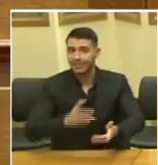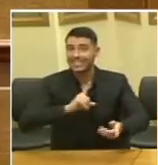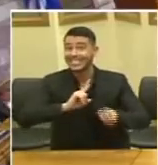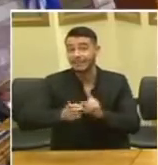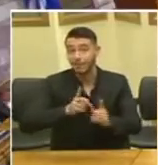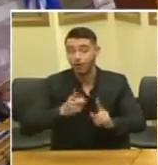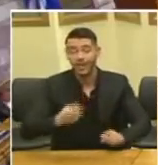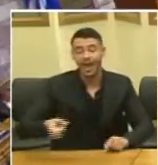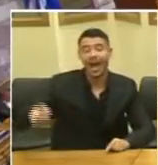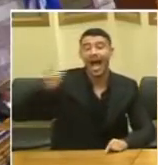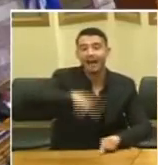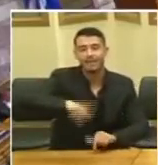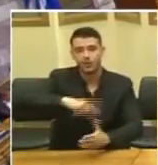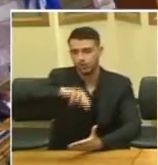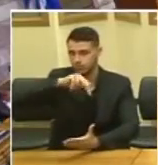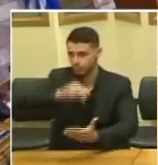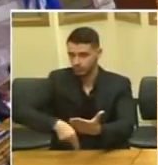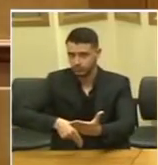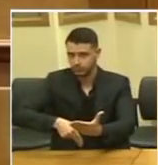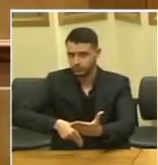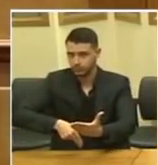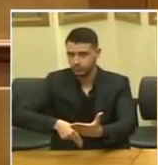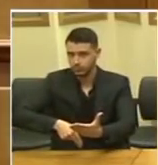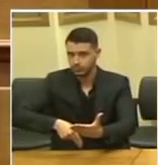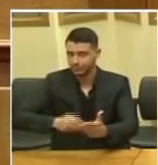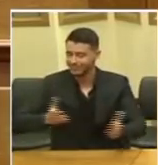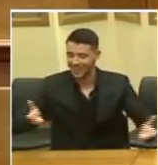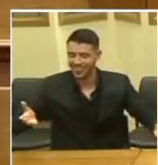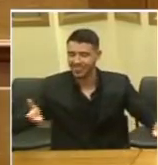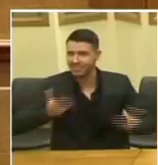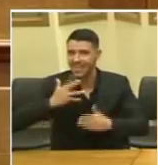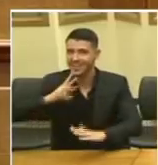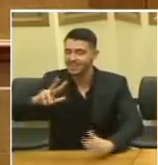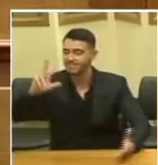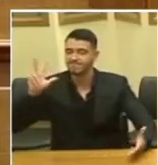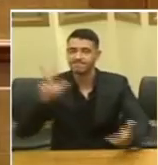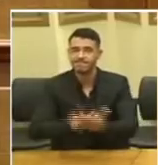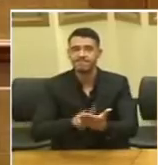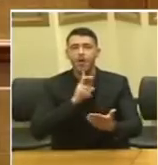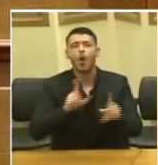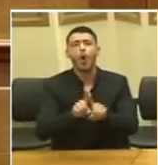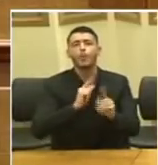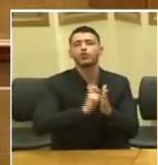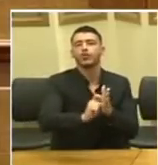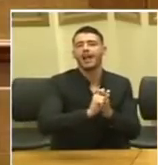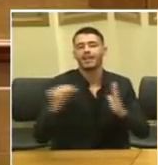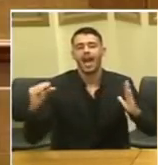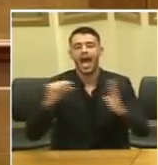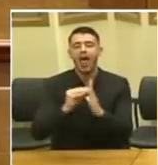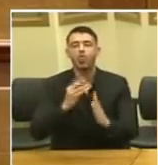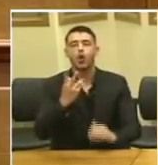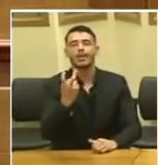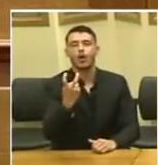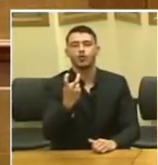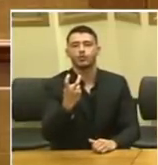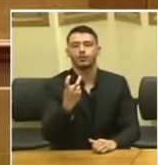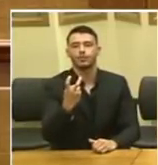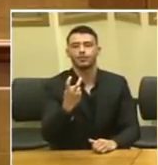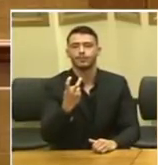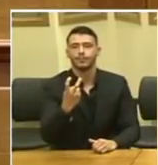αύριο δεν έχει καμία ισχύ όπως περιγράφεται ξεκάθαρα στο άρθρο 20, στο άρθρο